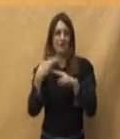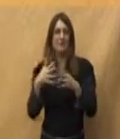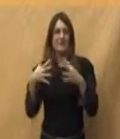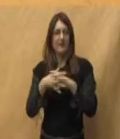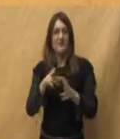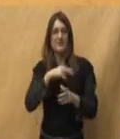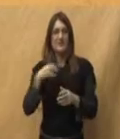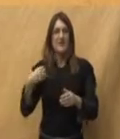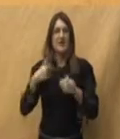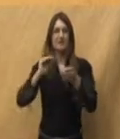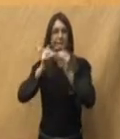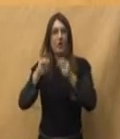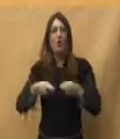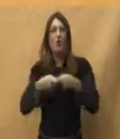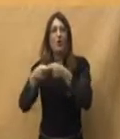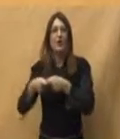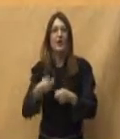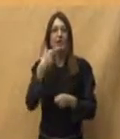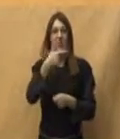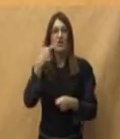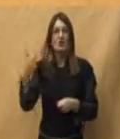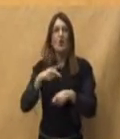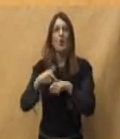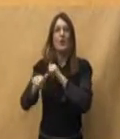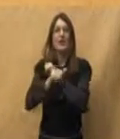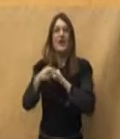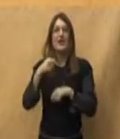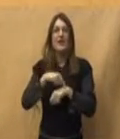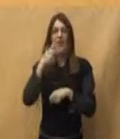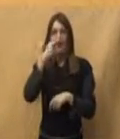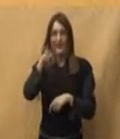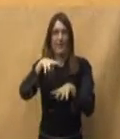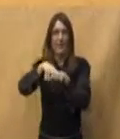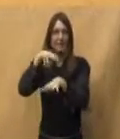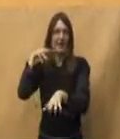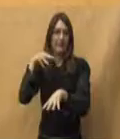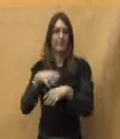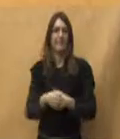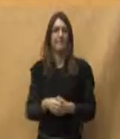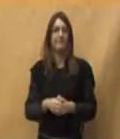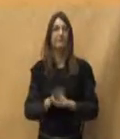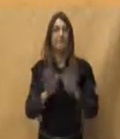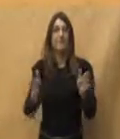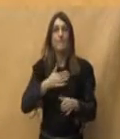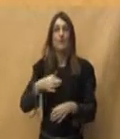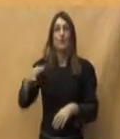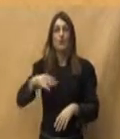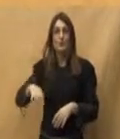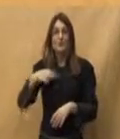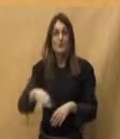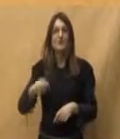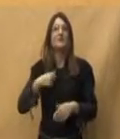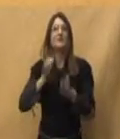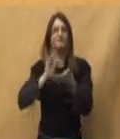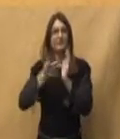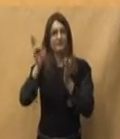Zagrebom organiziraju, znači 22. u 11 sati vidimo se na tribini. Evo, ja sam svoju dužnost svetu